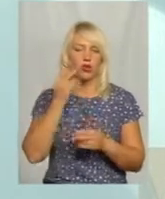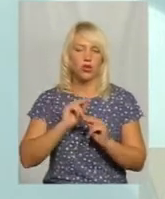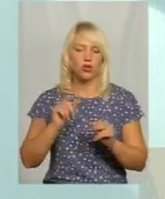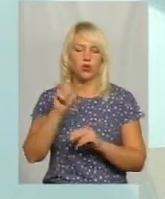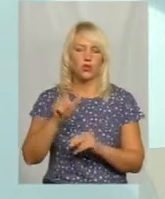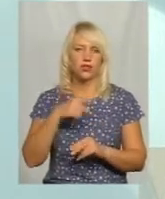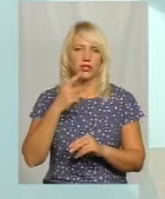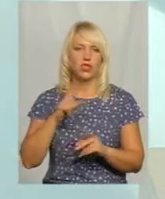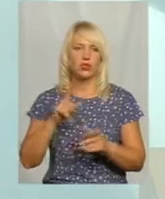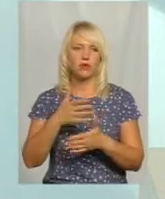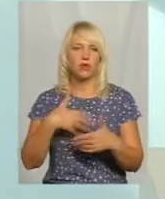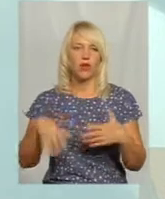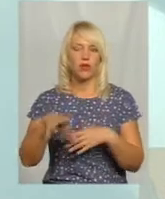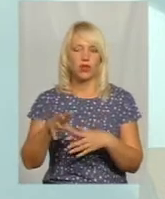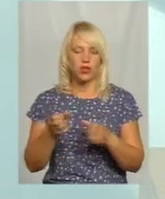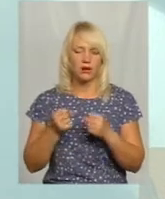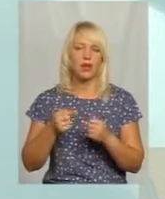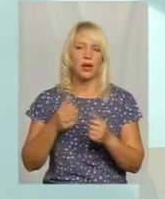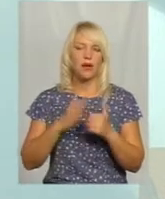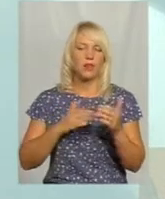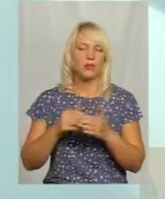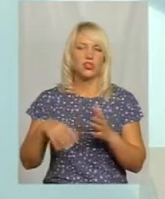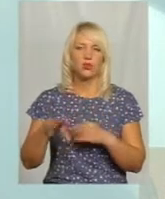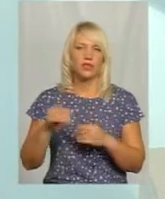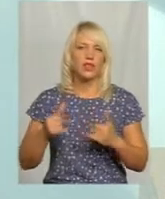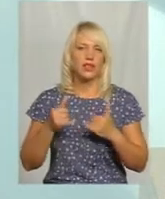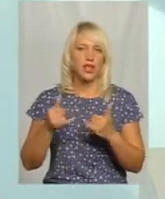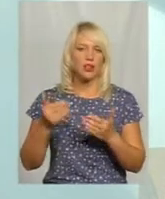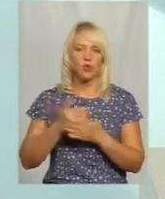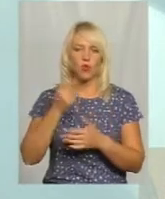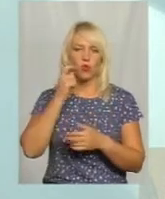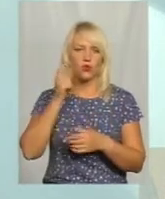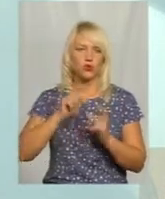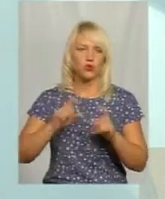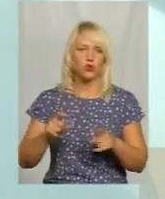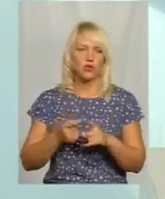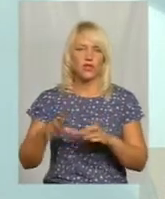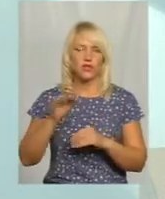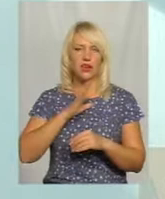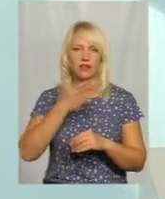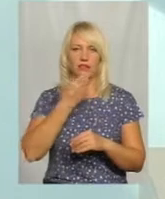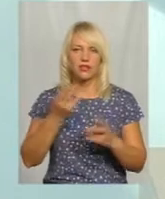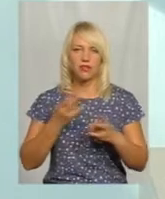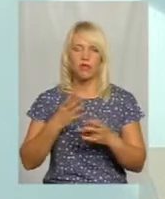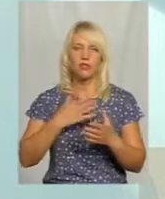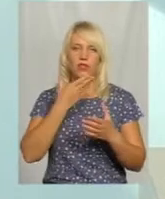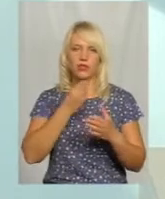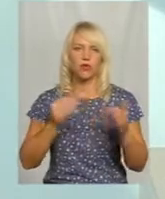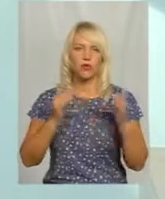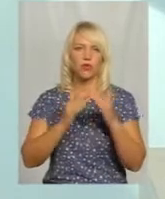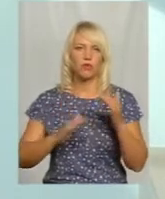ми отримали практично все для нової української школи, але все те красиве, воно має бути в красивому, гарному приміщенні,